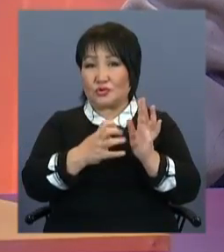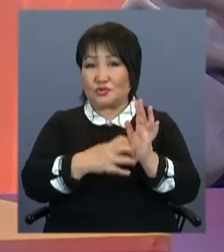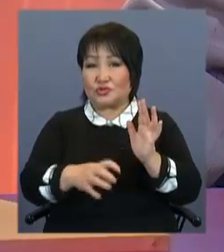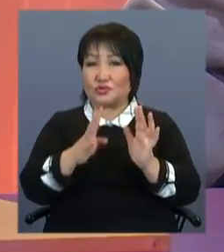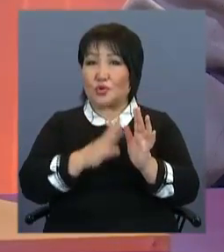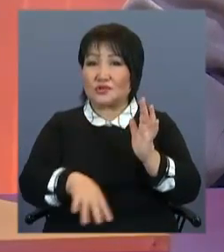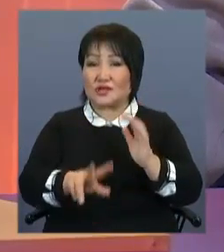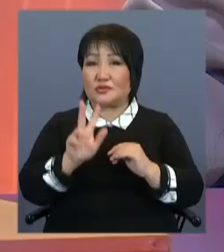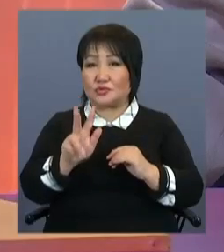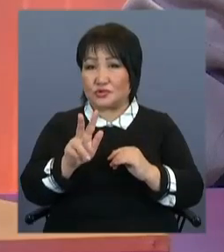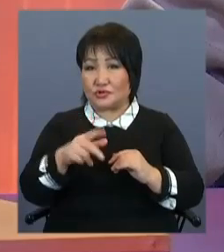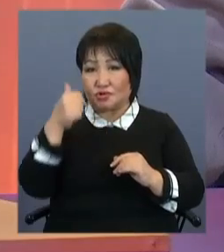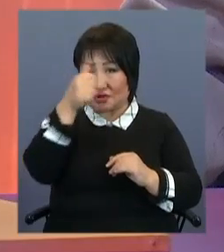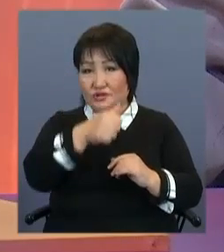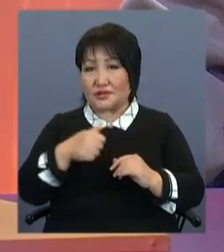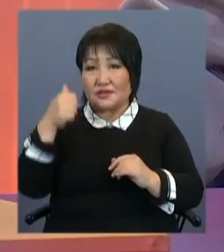1993 жылы